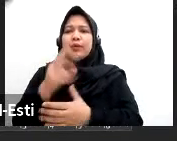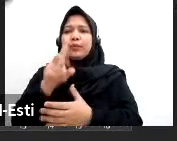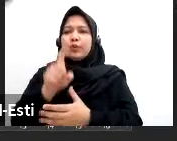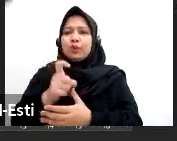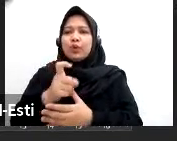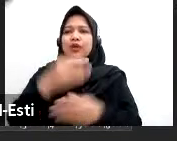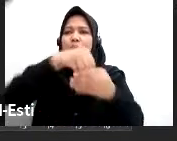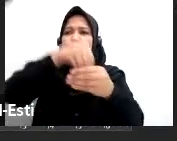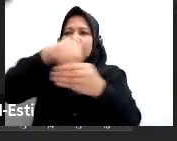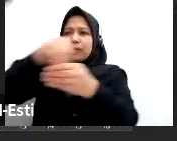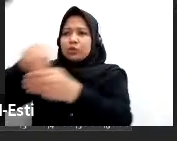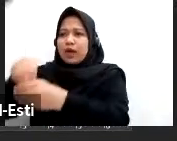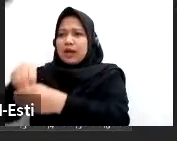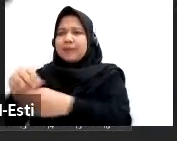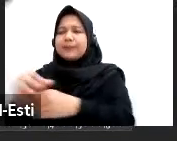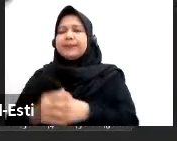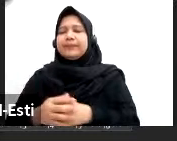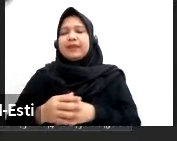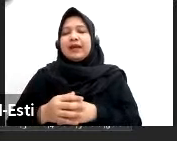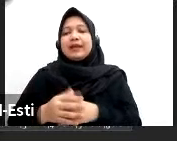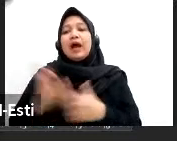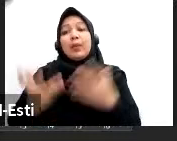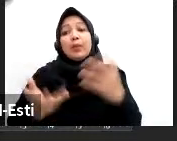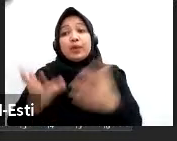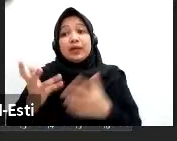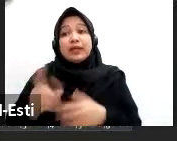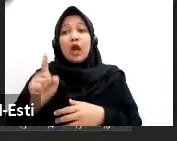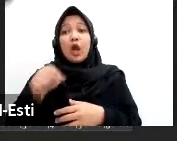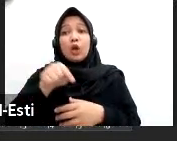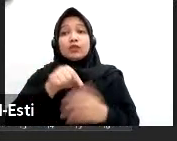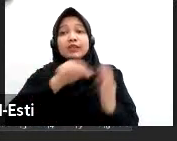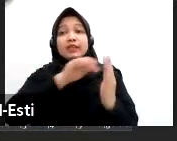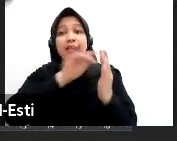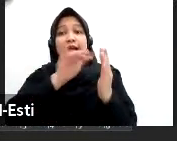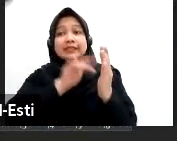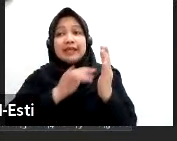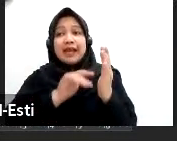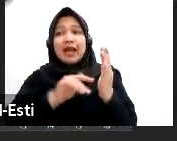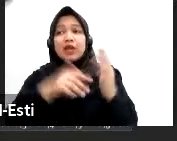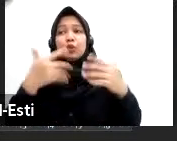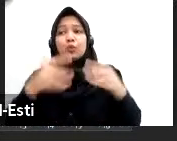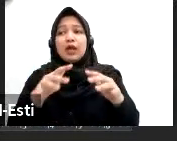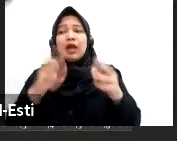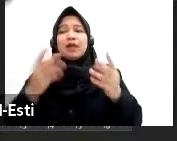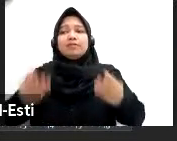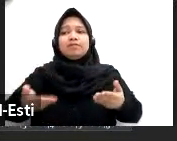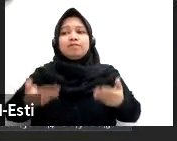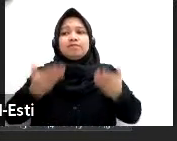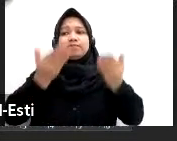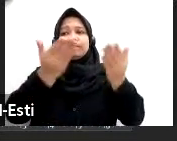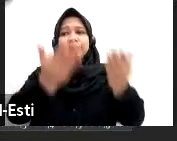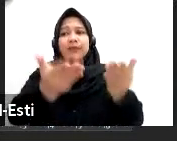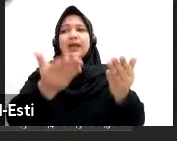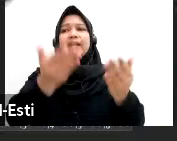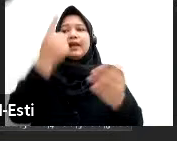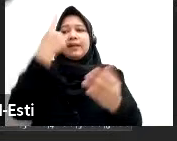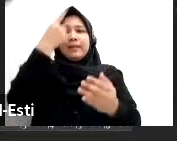mungkin kalau ini menjadi kajian kemudian disampaikan ke pemerintah agar